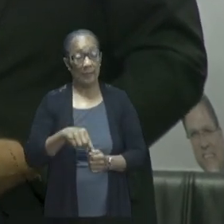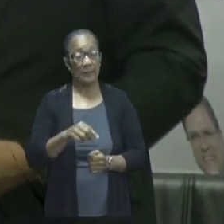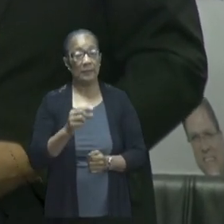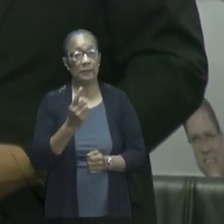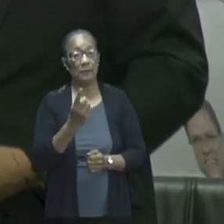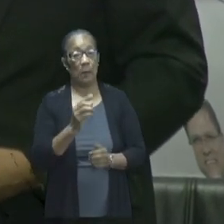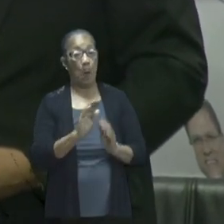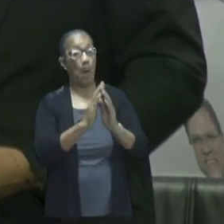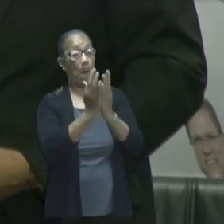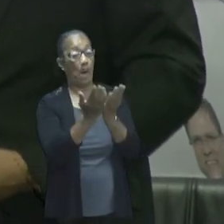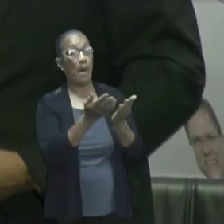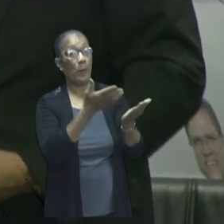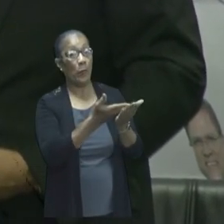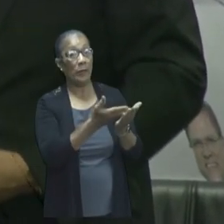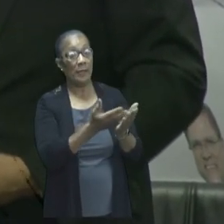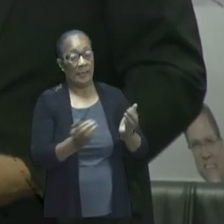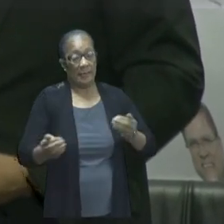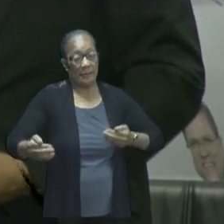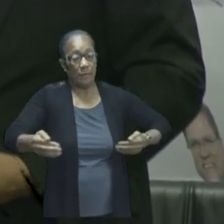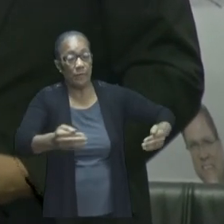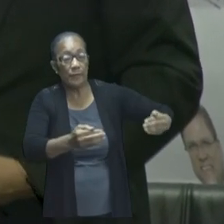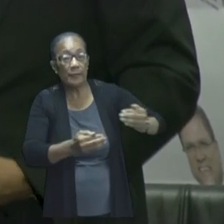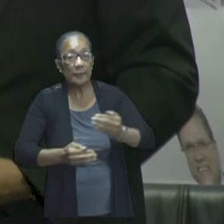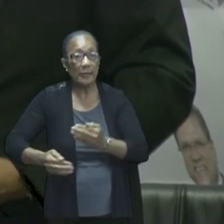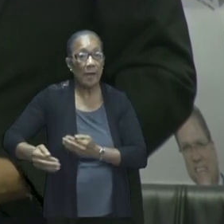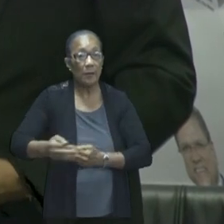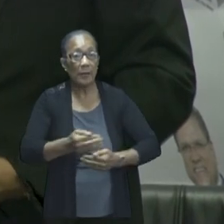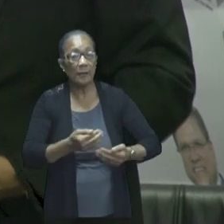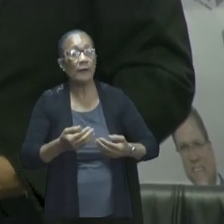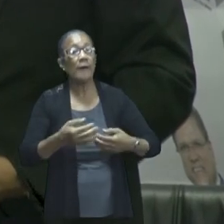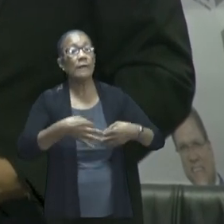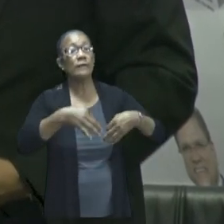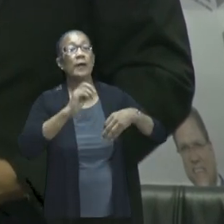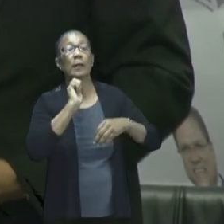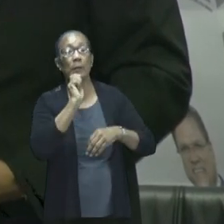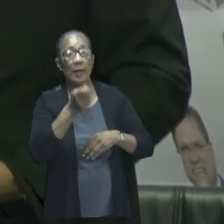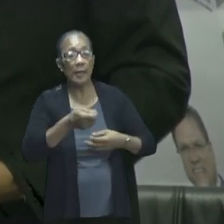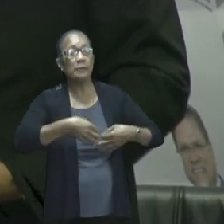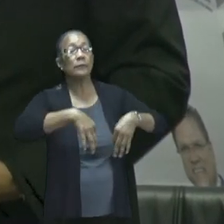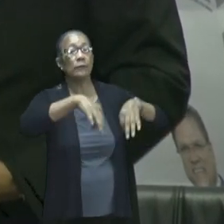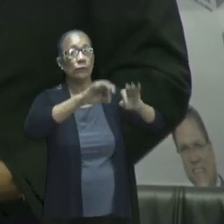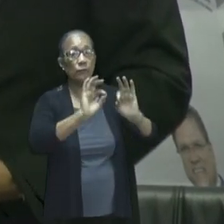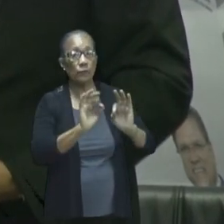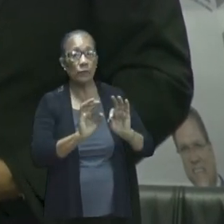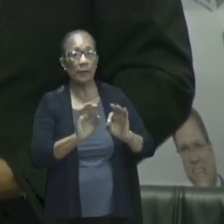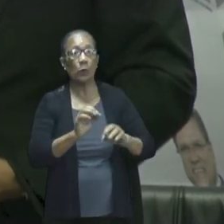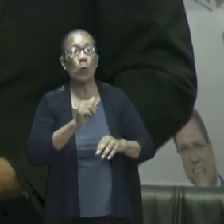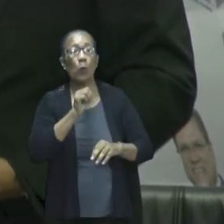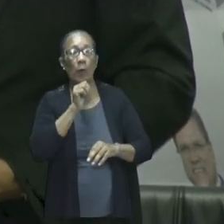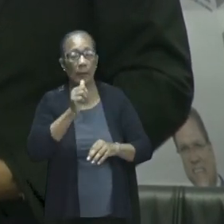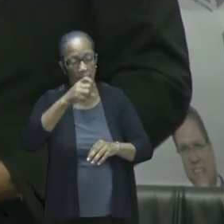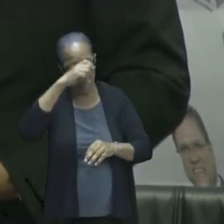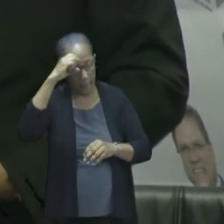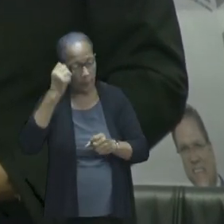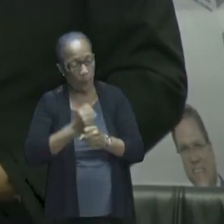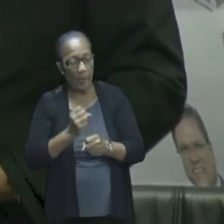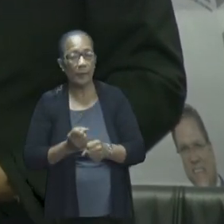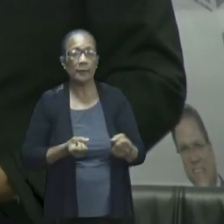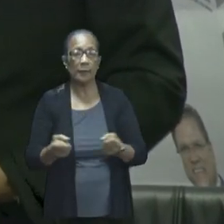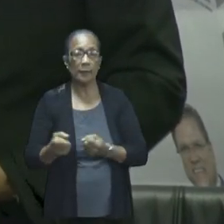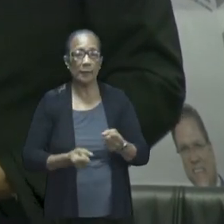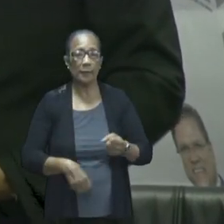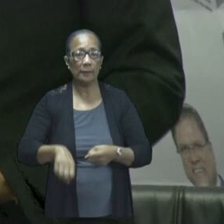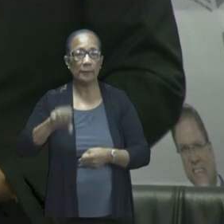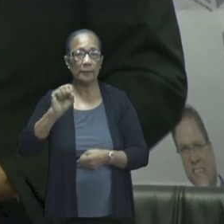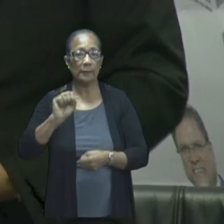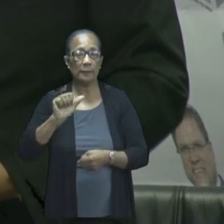een verzameling van de beleidsresultaten als gevolg van de inspanning gepleegd zijn door de regering santokhi